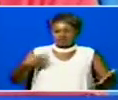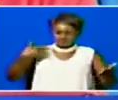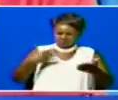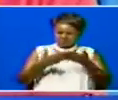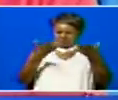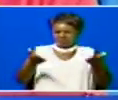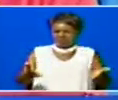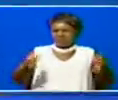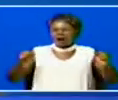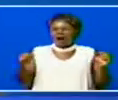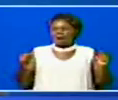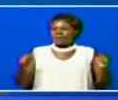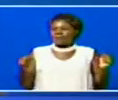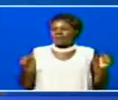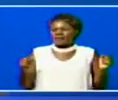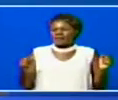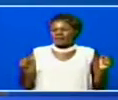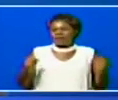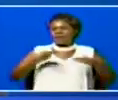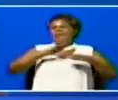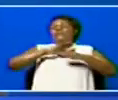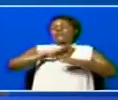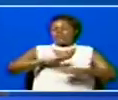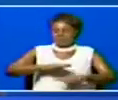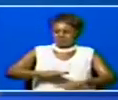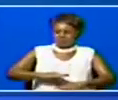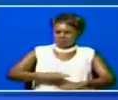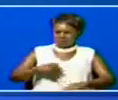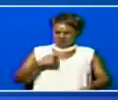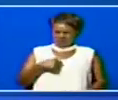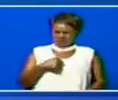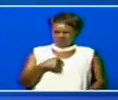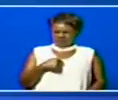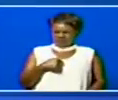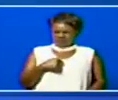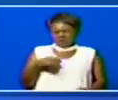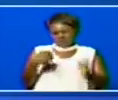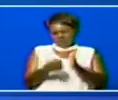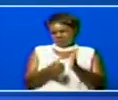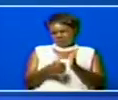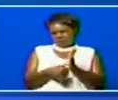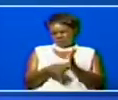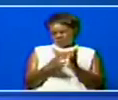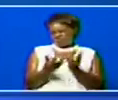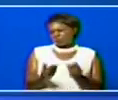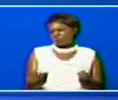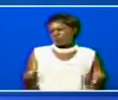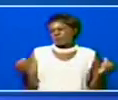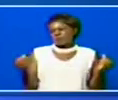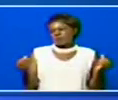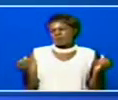naye. Unafurahi kwa hilo. Lilikupea afueni. Ulijihisi kwamba masaibu ambayo uliyapitia siku za